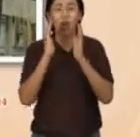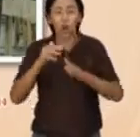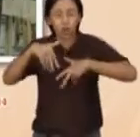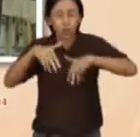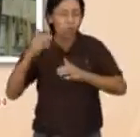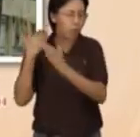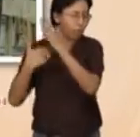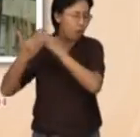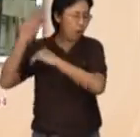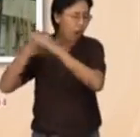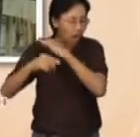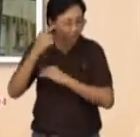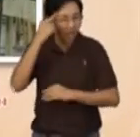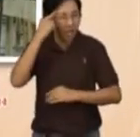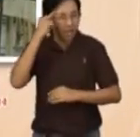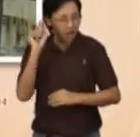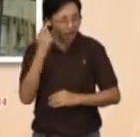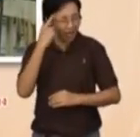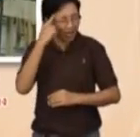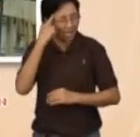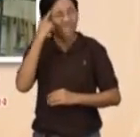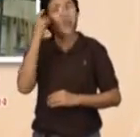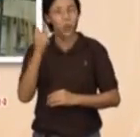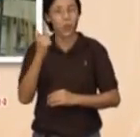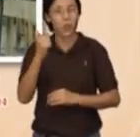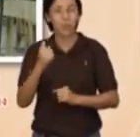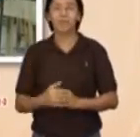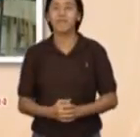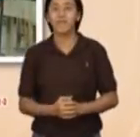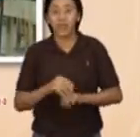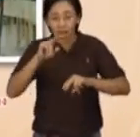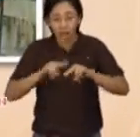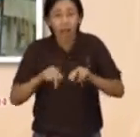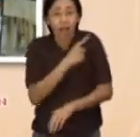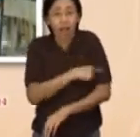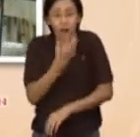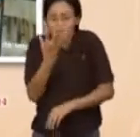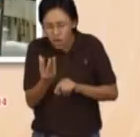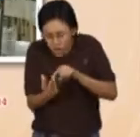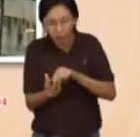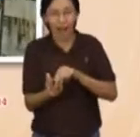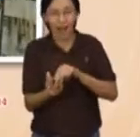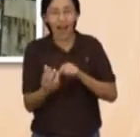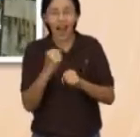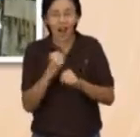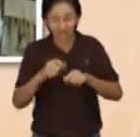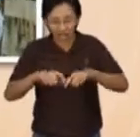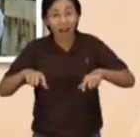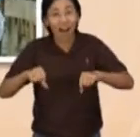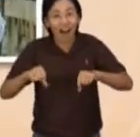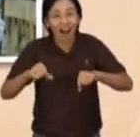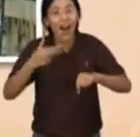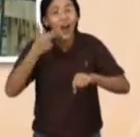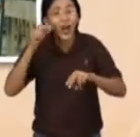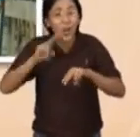ราเนี่ยนะครับถือว่าหัวดีมากนะครับในเมื่อไข่ขาวเหลือเยอะเนี่ยนะครับเขาก็ไปทำขนมหม้อแกงบ้างนี่ทำ